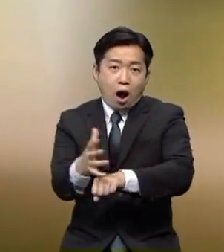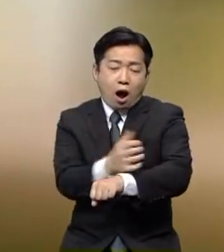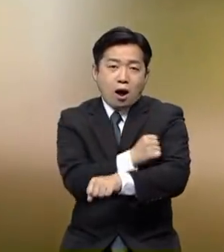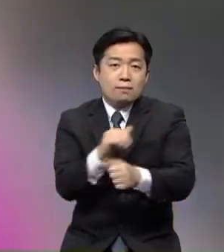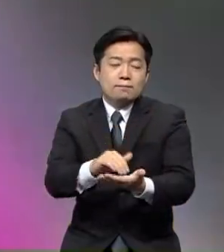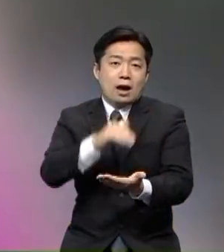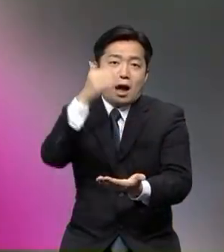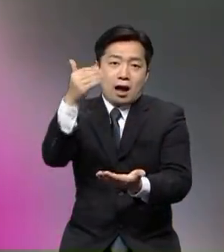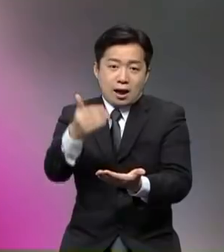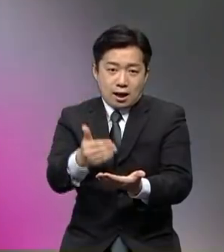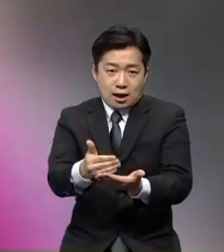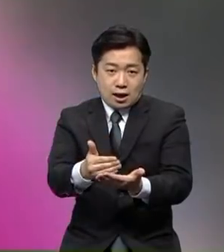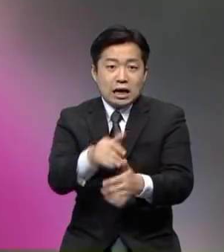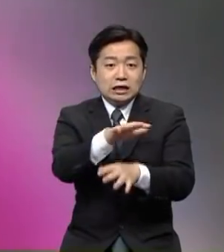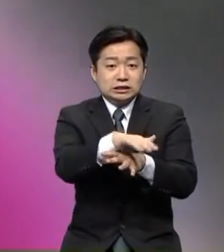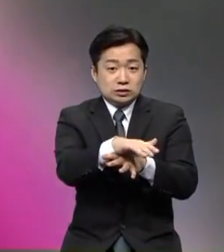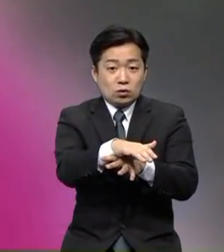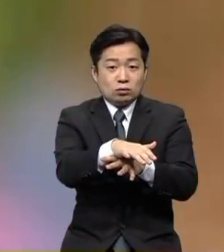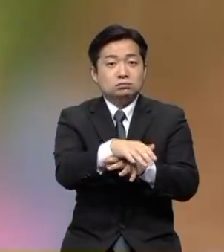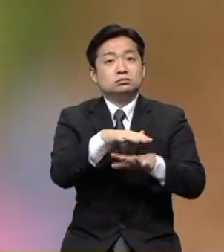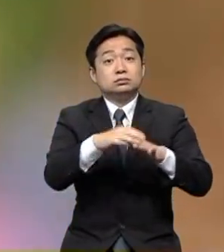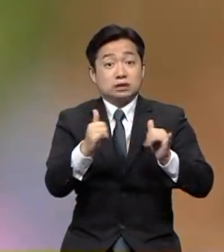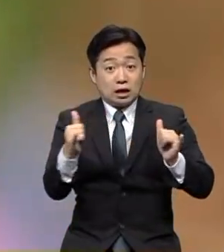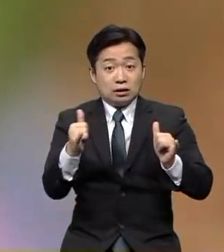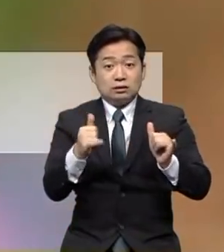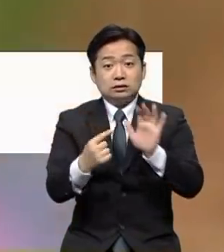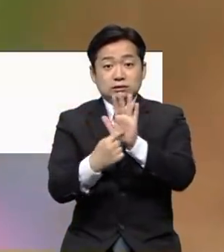시골의 농부들도 진행자로 나섰고